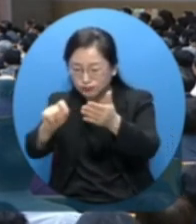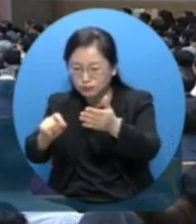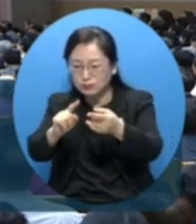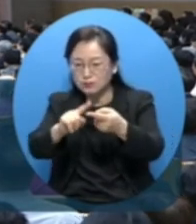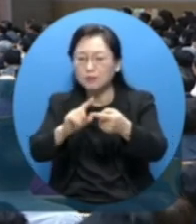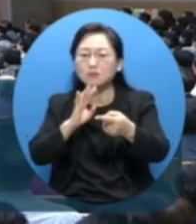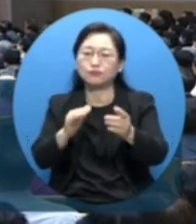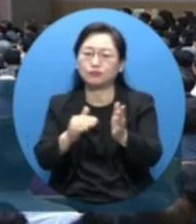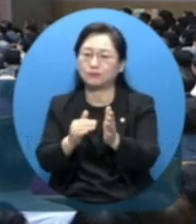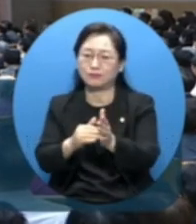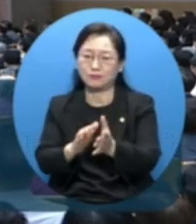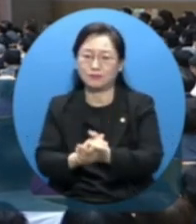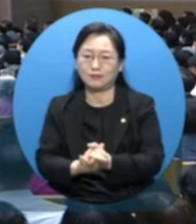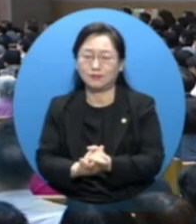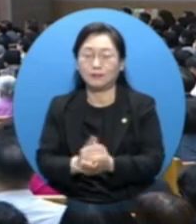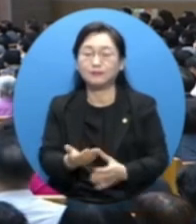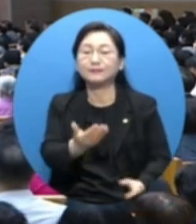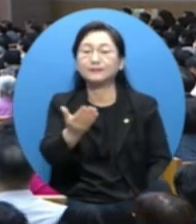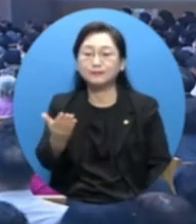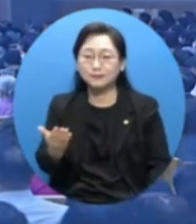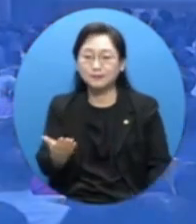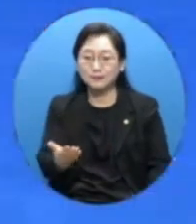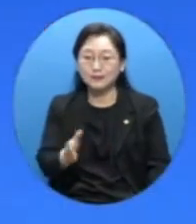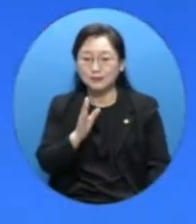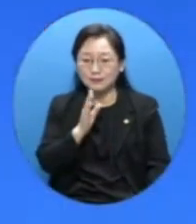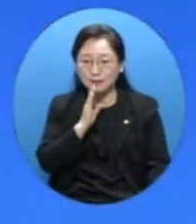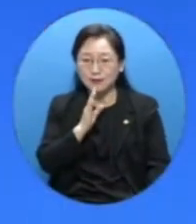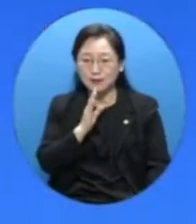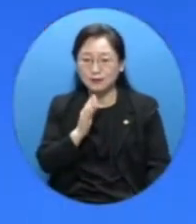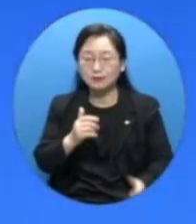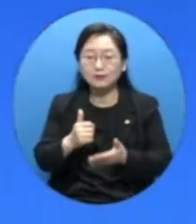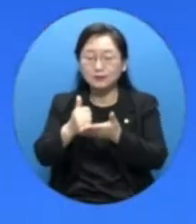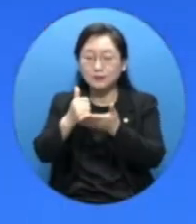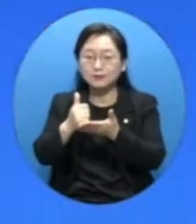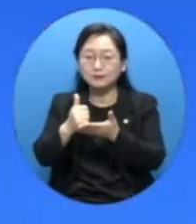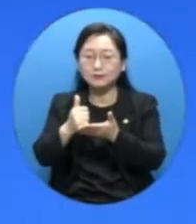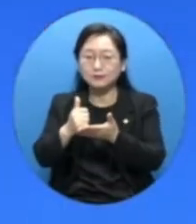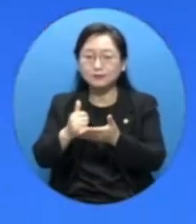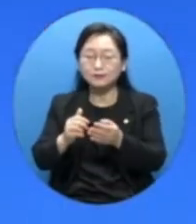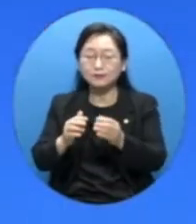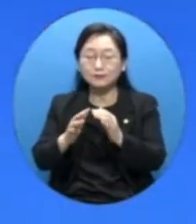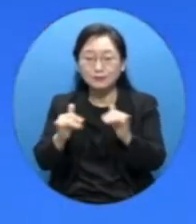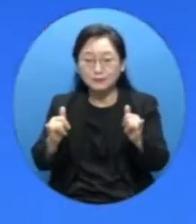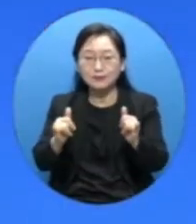것이었습니다. 여러분, 진정한 주님의 사람은